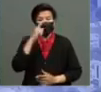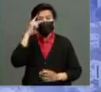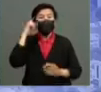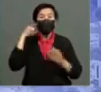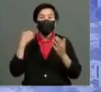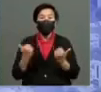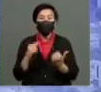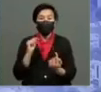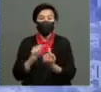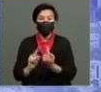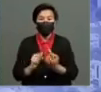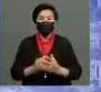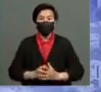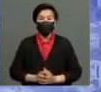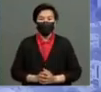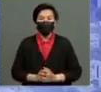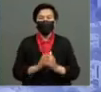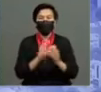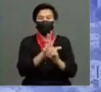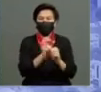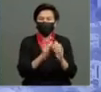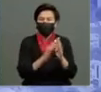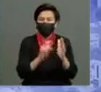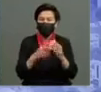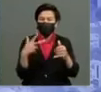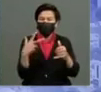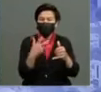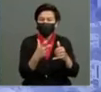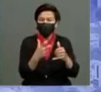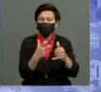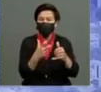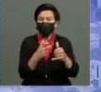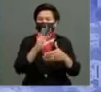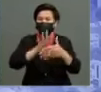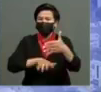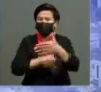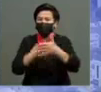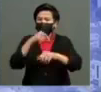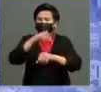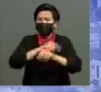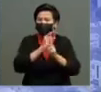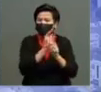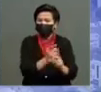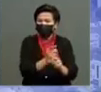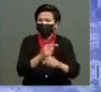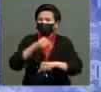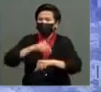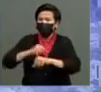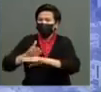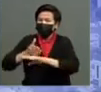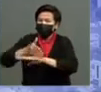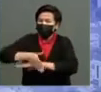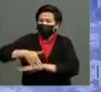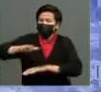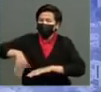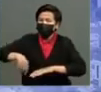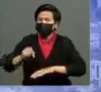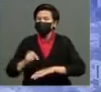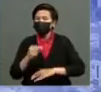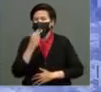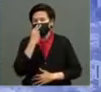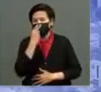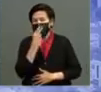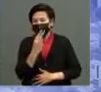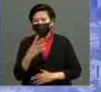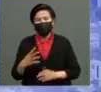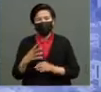วันวอเวลานอที่จะมีการฉีดจะเร็วกว่าแผนหรือจะล่าช้ากว่าแผนนะตอนนี้ผมไม่อาจที่จะได้มี